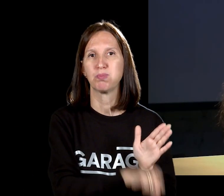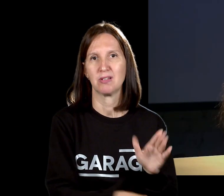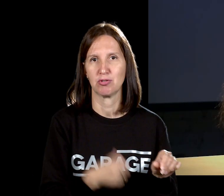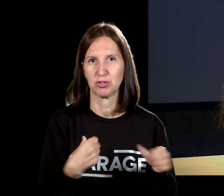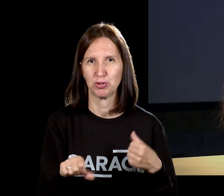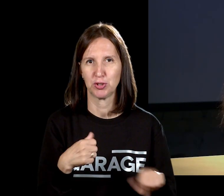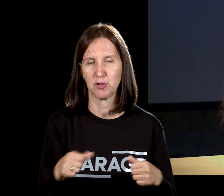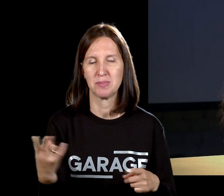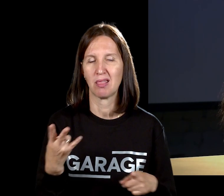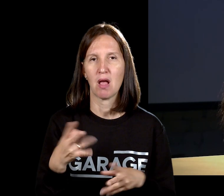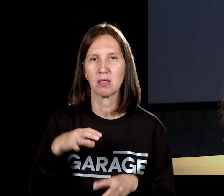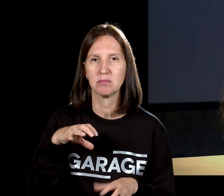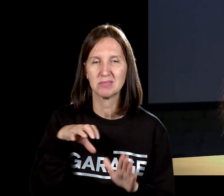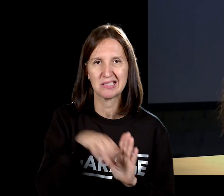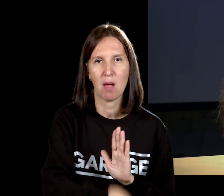надо